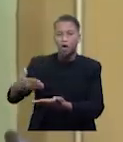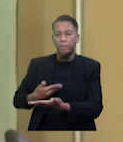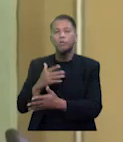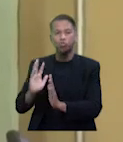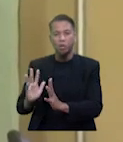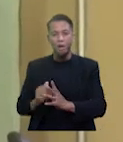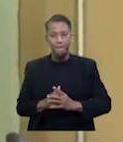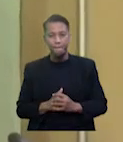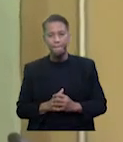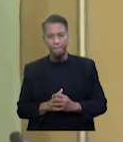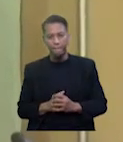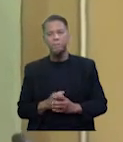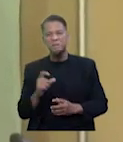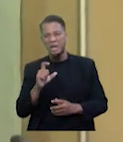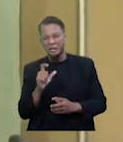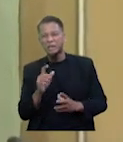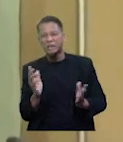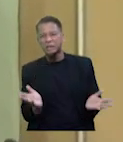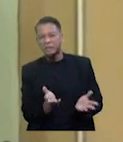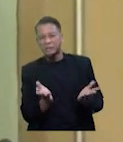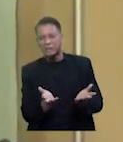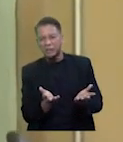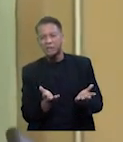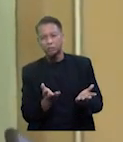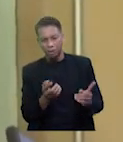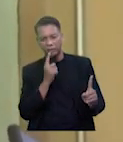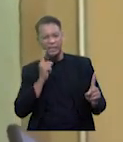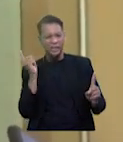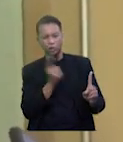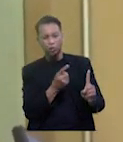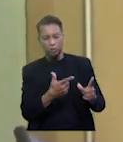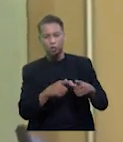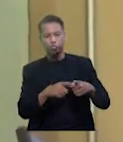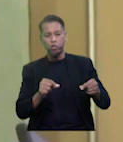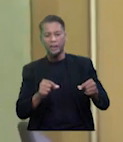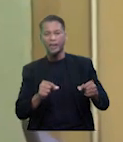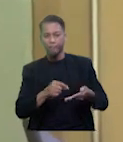Pembinaannya secara lisan dan tertulis. Nah, tertulisnya